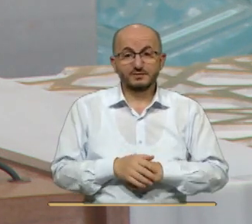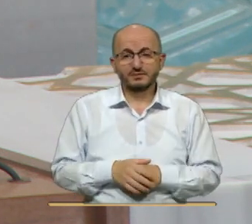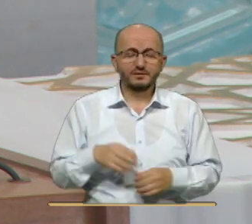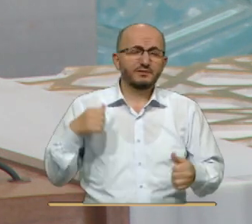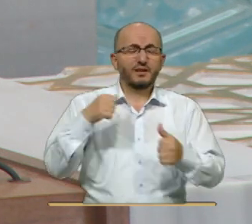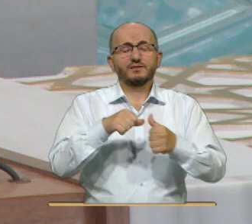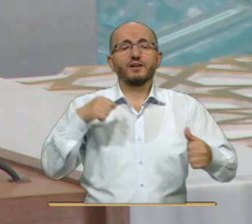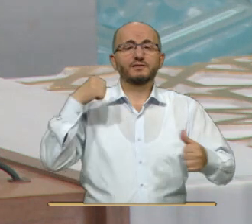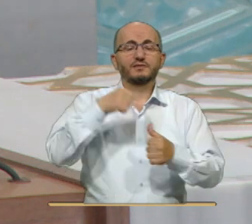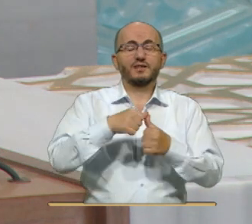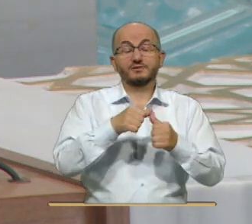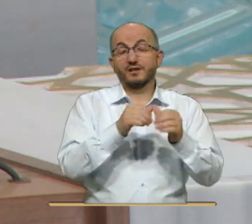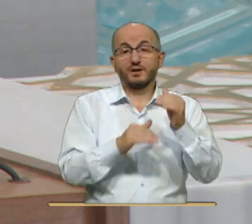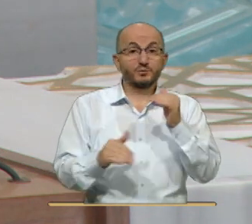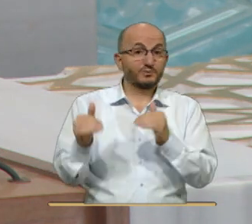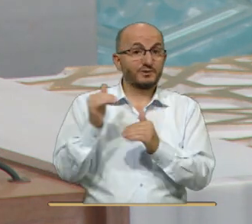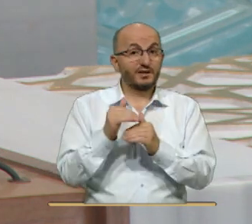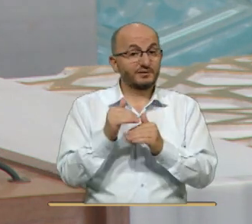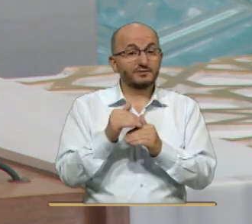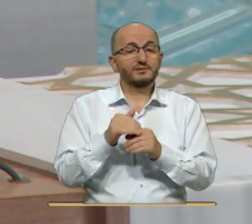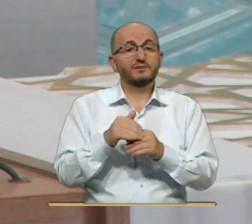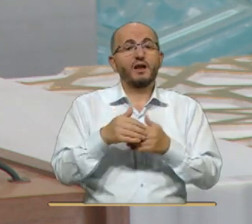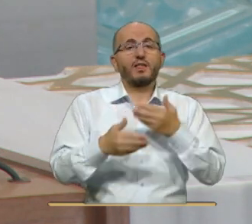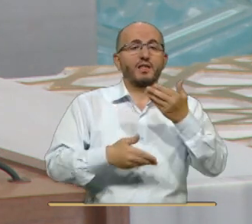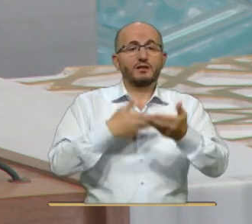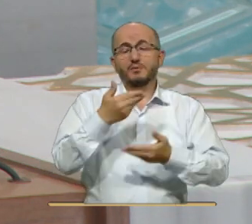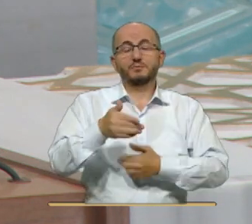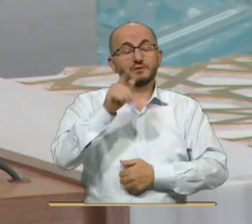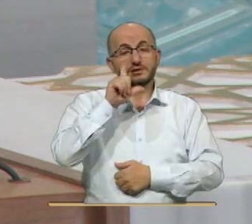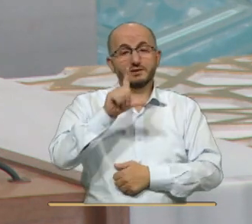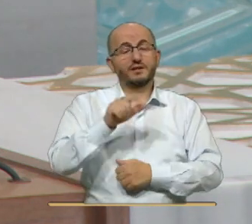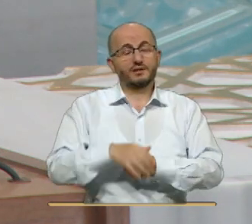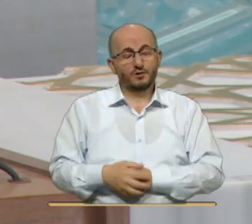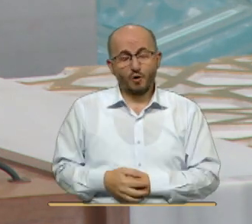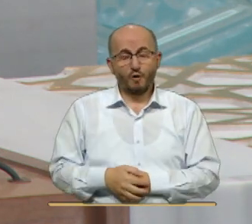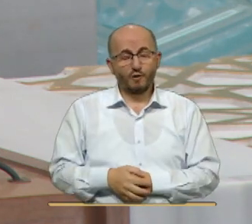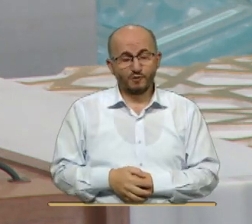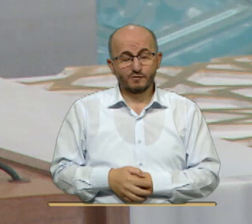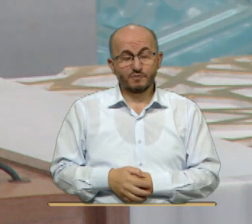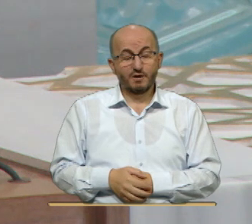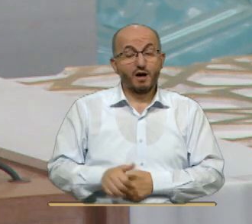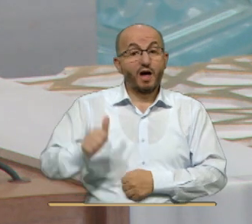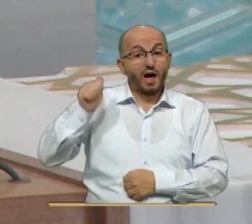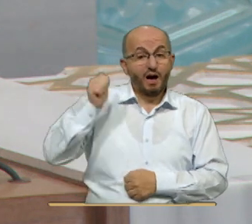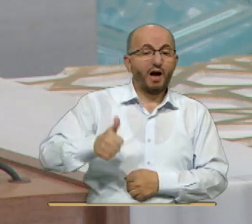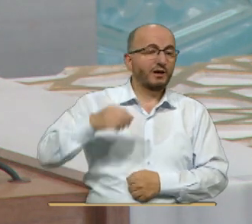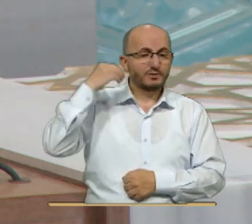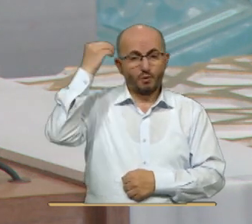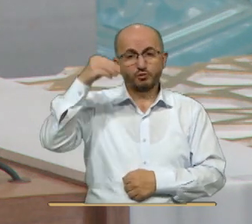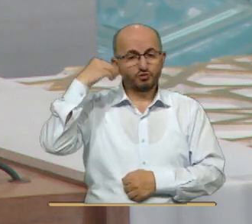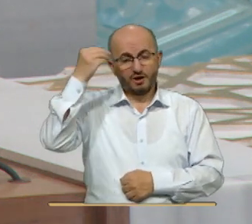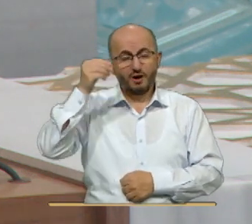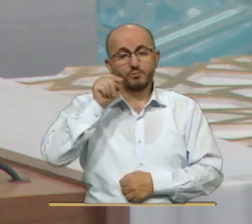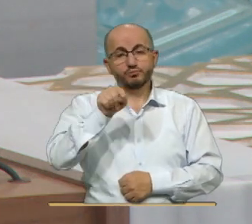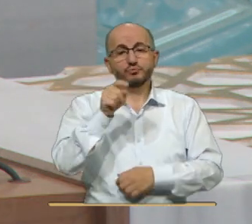tekrar tekrar üzerinde durmamız gerekiyor. Her vaiz efendi,